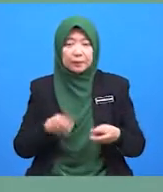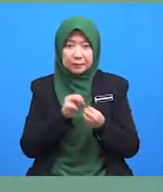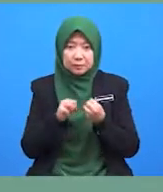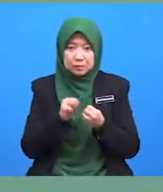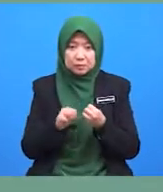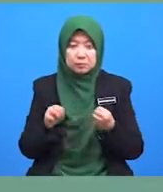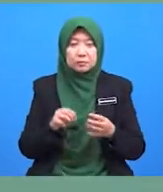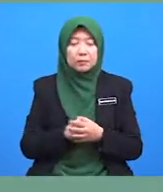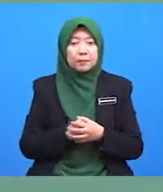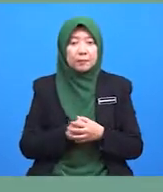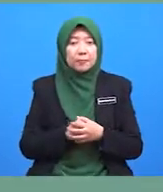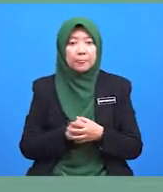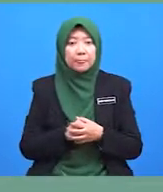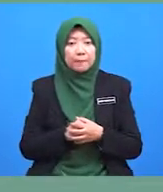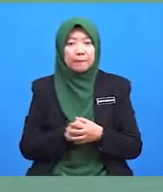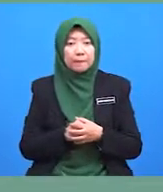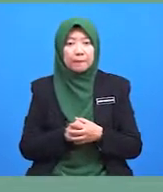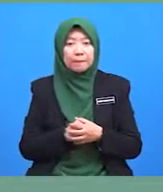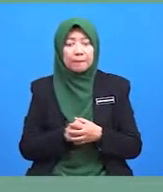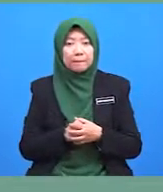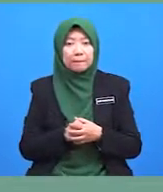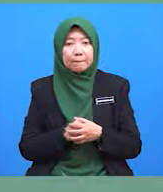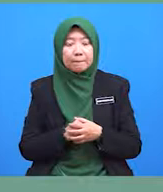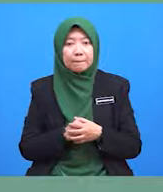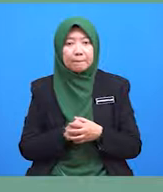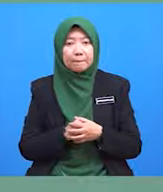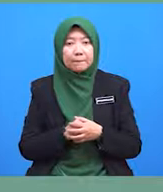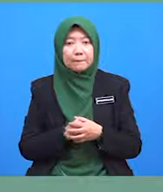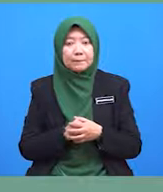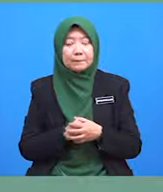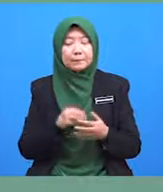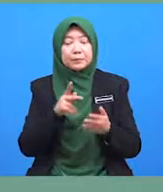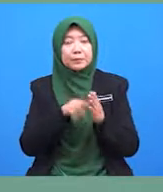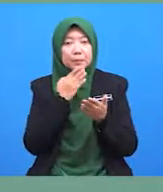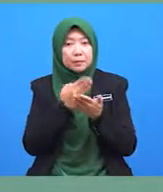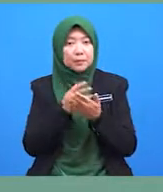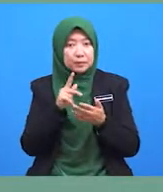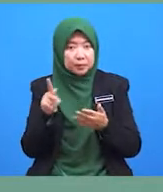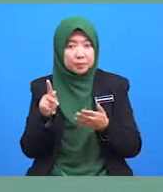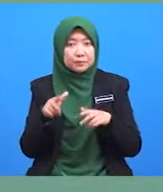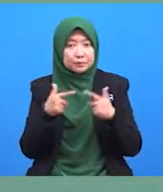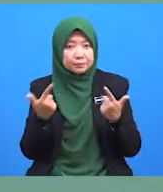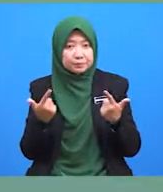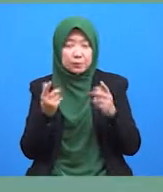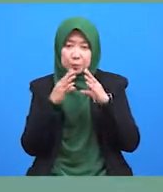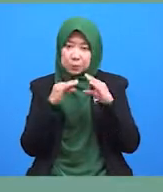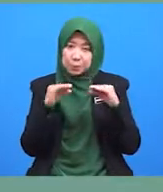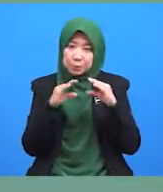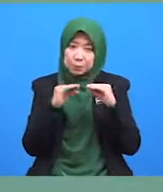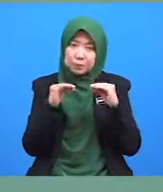bermasalah. Selain itu, antara kebaikan melakukan rawatan galvanik ialah dapat